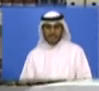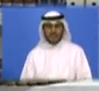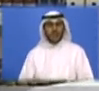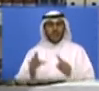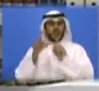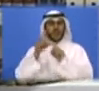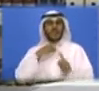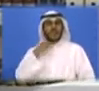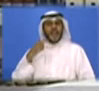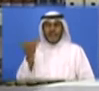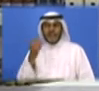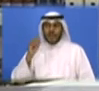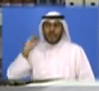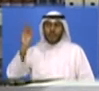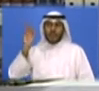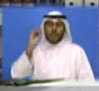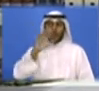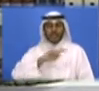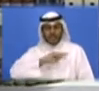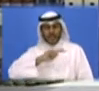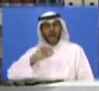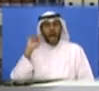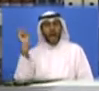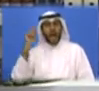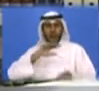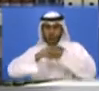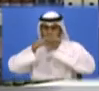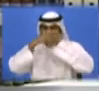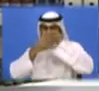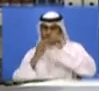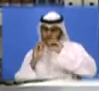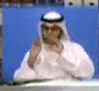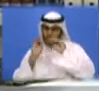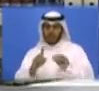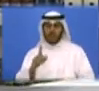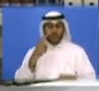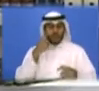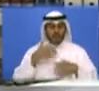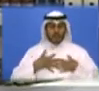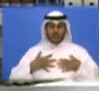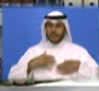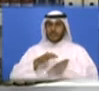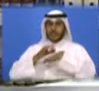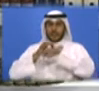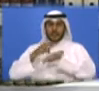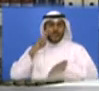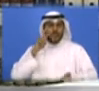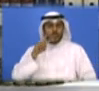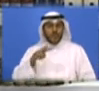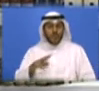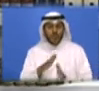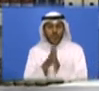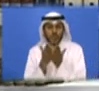تبارك وتعالى كانوا فرحين بهذا الإنجاز وبهذا الشيء، وذلك لأنهم استبدلوا